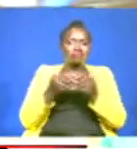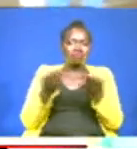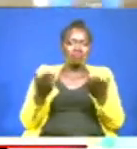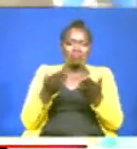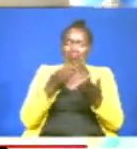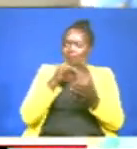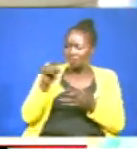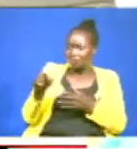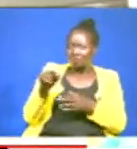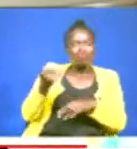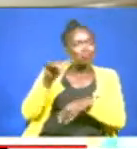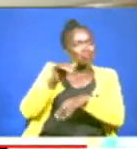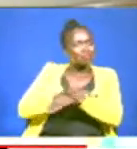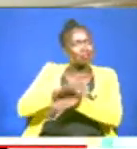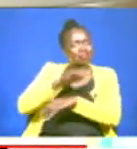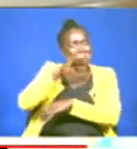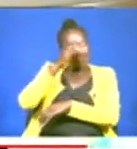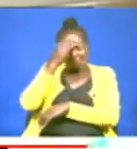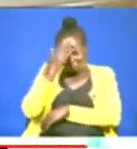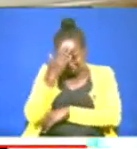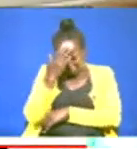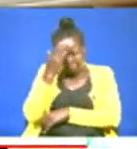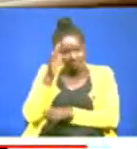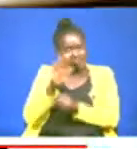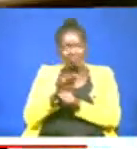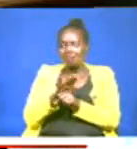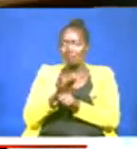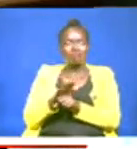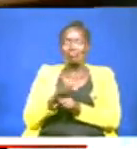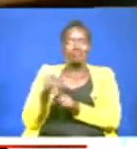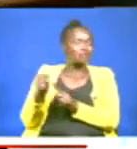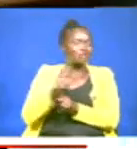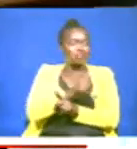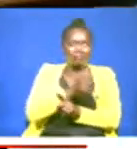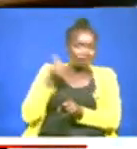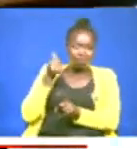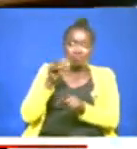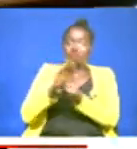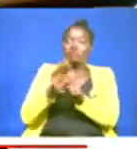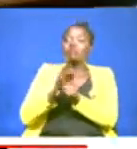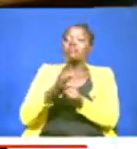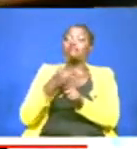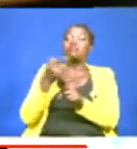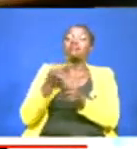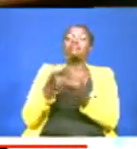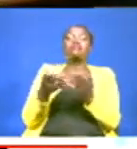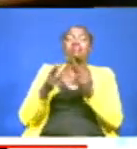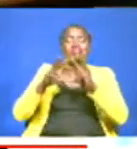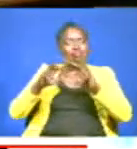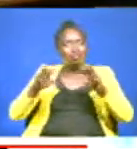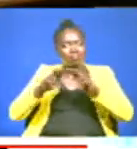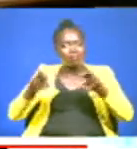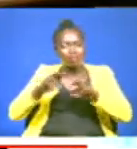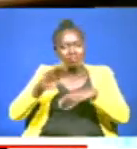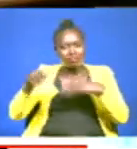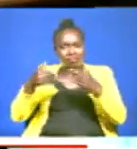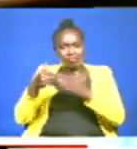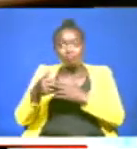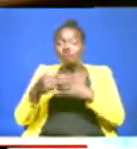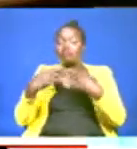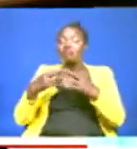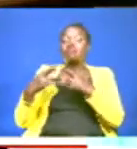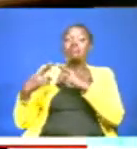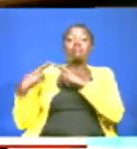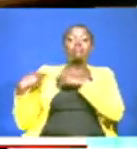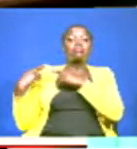alikuwa kijana mtulifu sana na mtu ana mambo mingi. Tumekataa hiyo maneno kabisa. Na tunataka hii kitu ifanyiwe uchunguzi mpaka wale wanyofanya hiyo jambo waweze